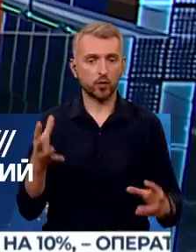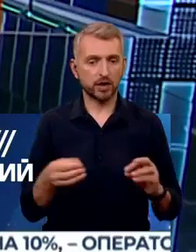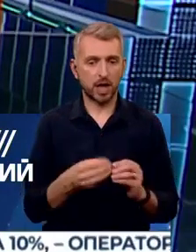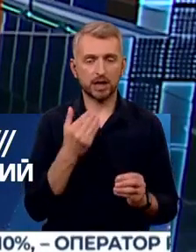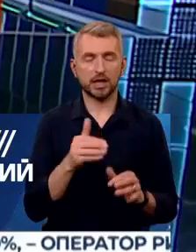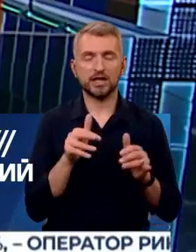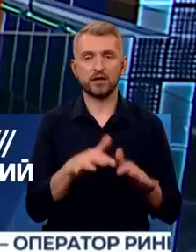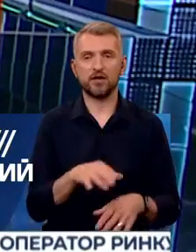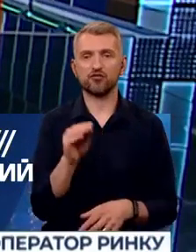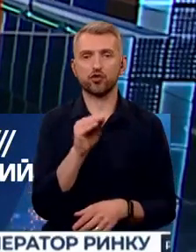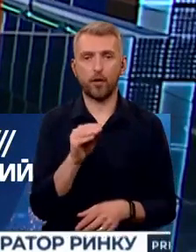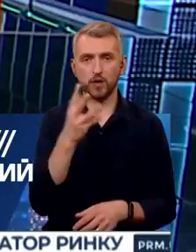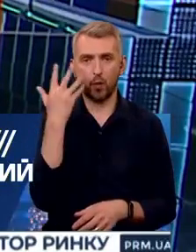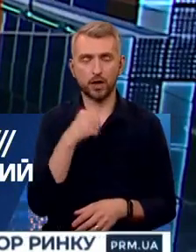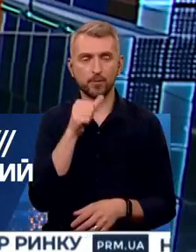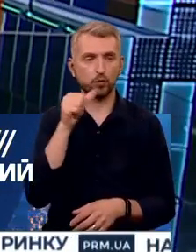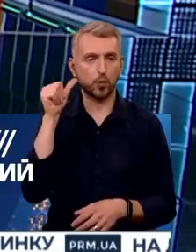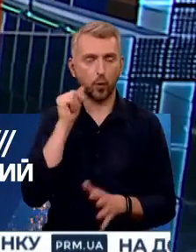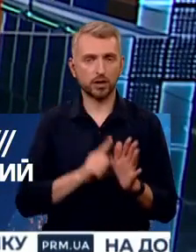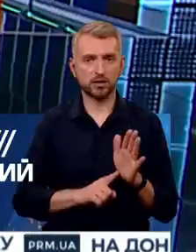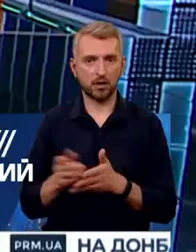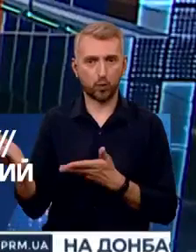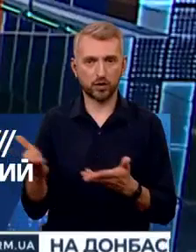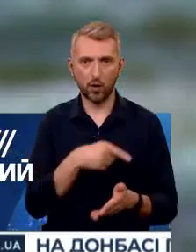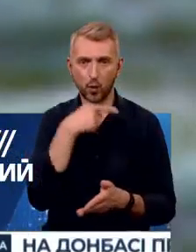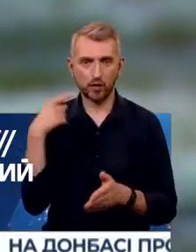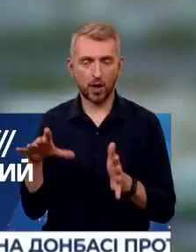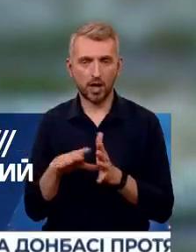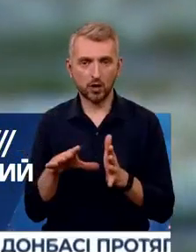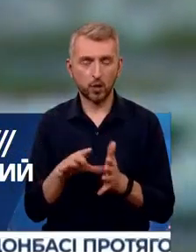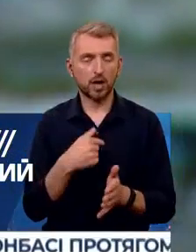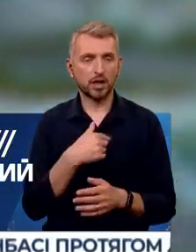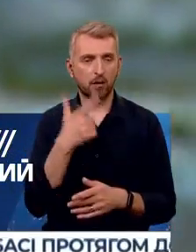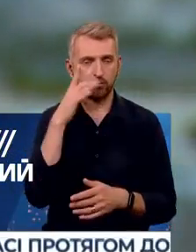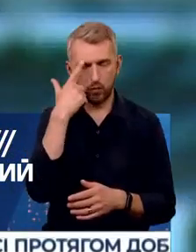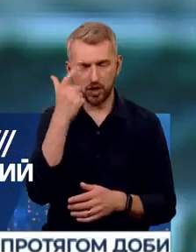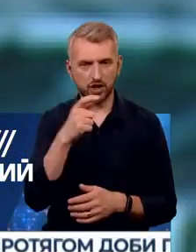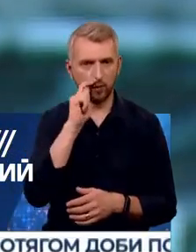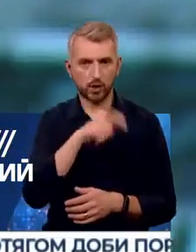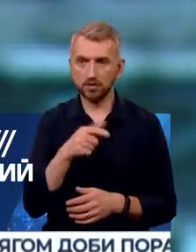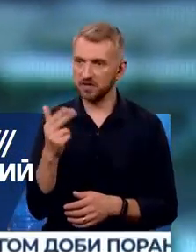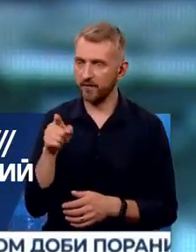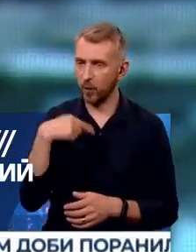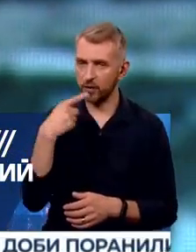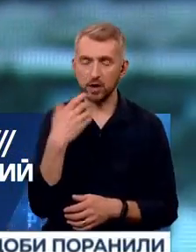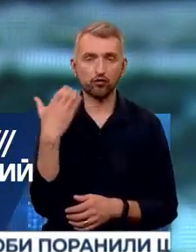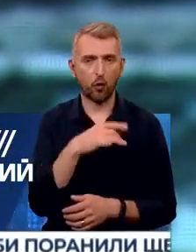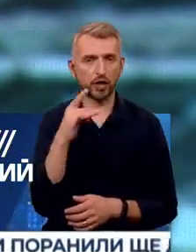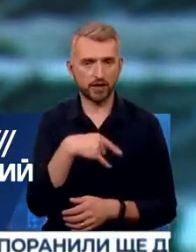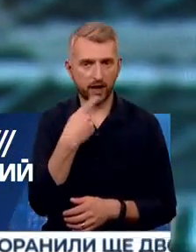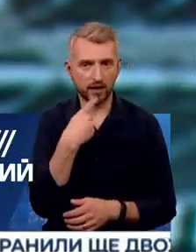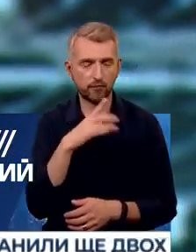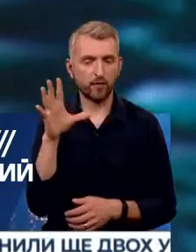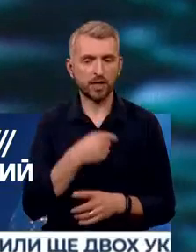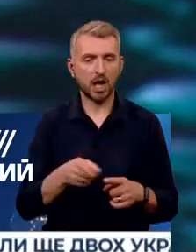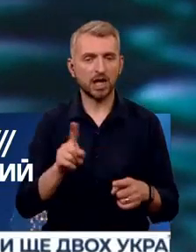їхніх дій в жовтні, коли минулому році запустили російську електрику, я попереджав українців. Ви говорили тут. Сотні разів казав, що вся